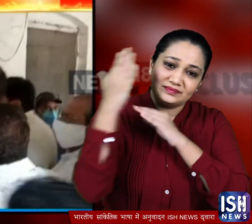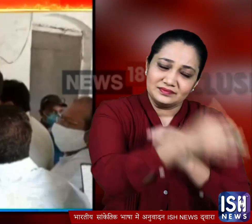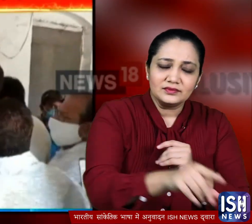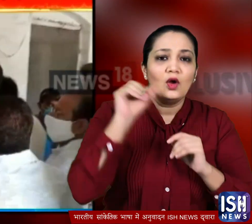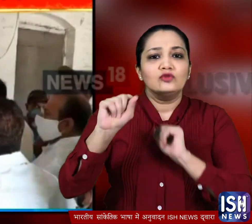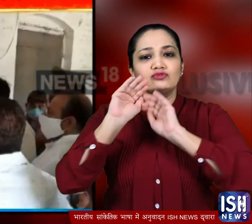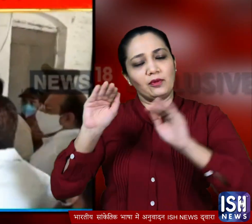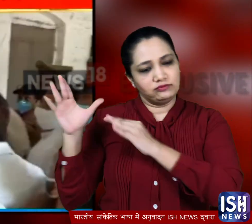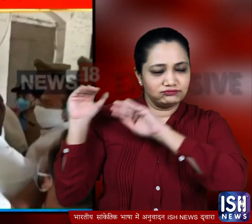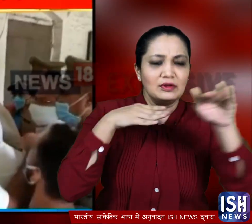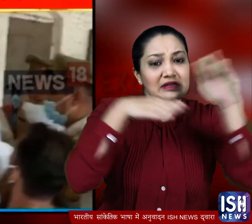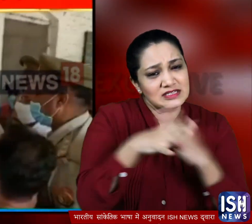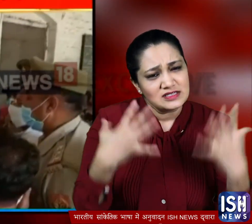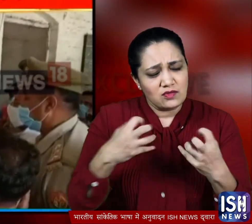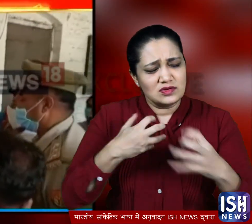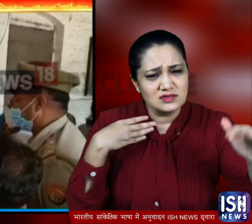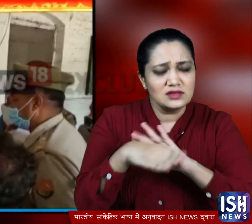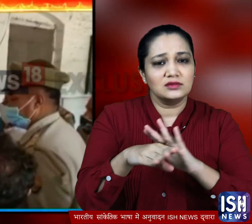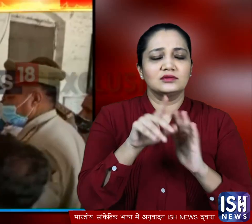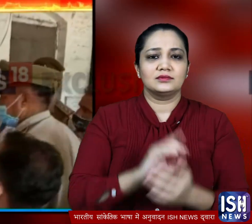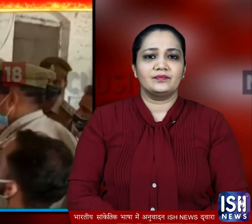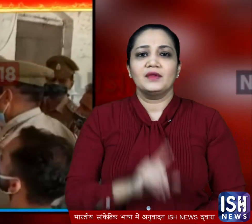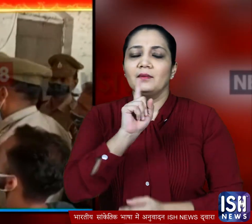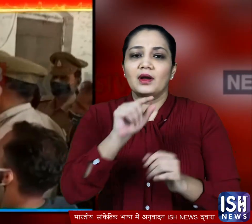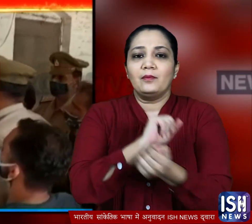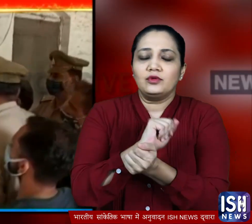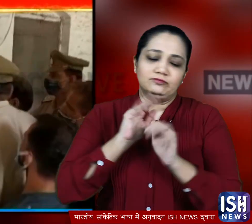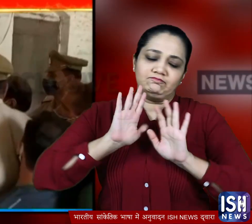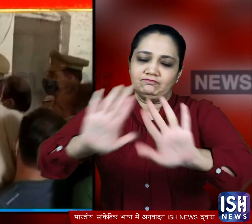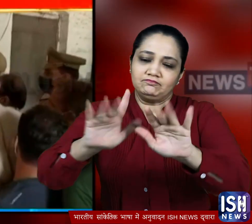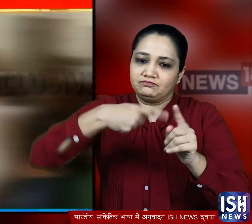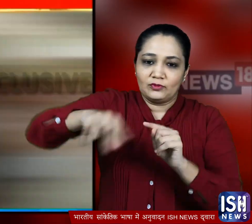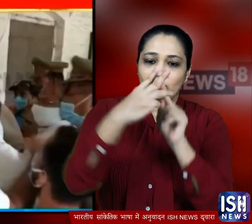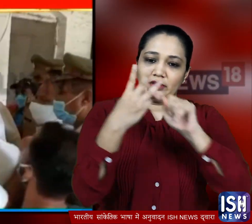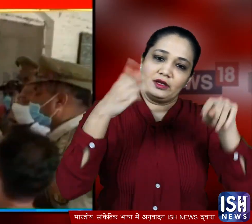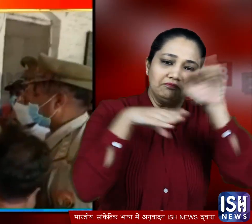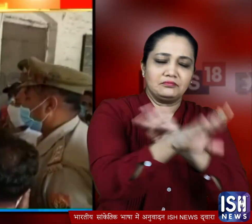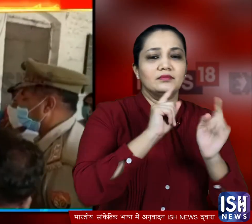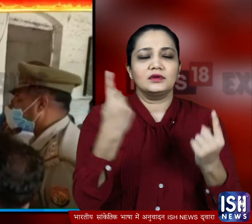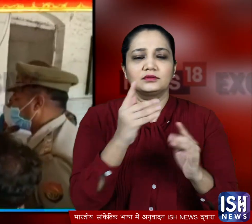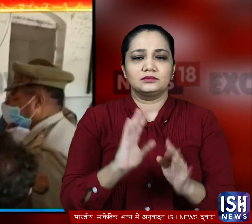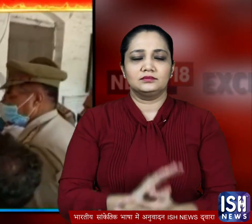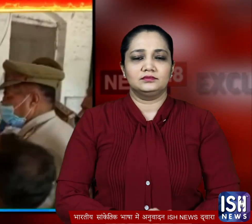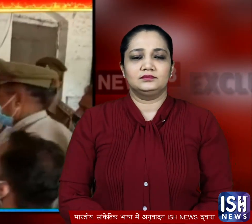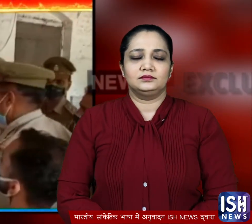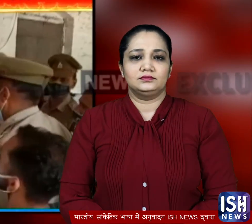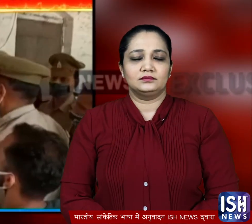समर्थक भी वहां पहुंच गए और अंदर जाने की जिद करने लगे। हालांकि पुलिस ने उन्हें बाहर ही रोक दिया।